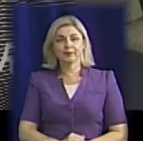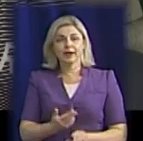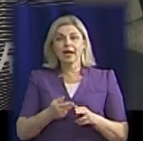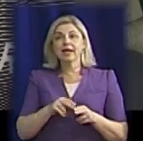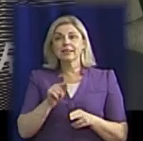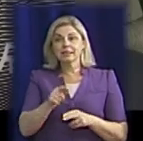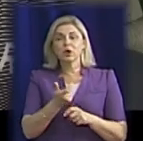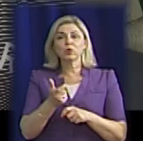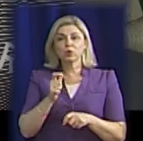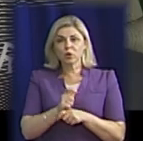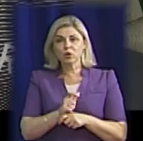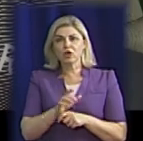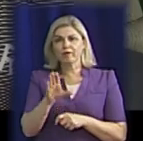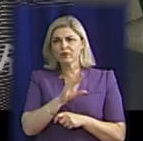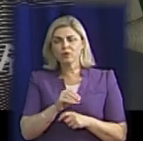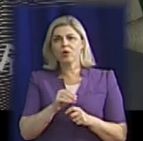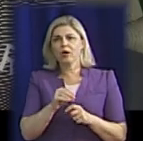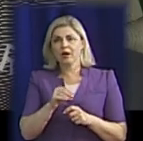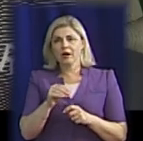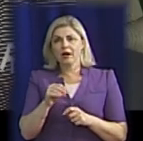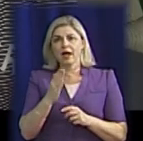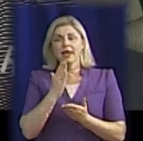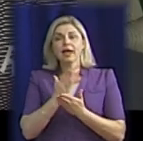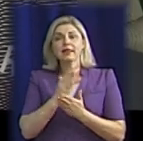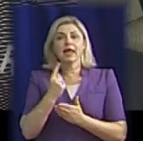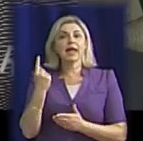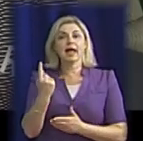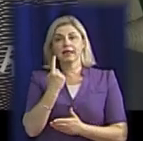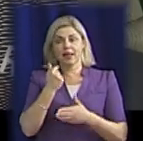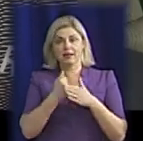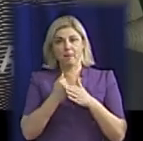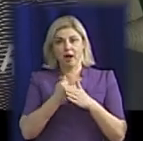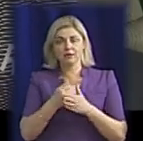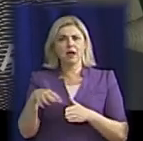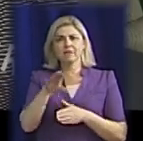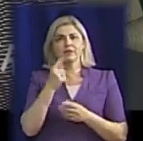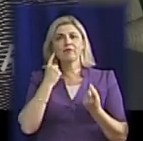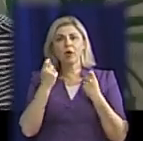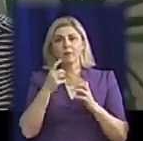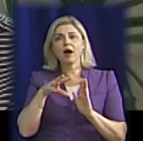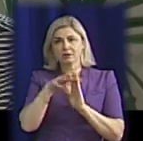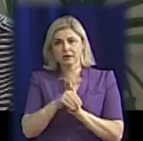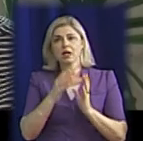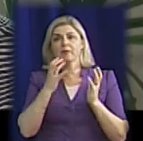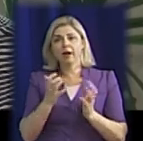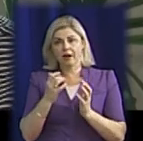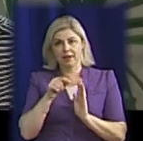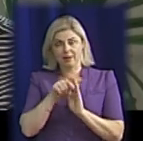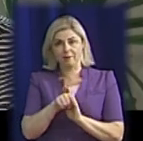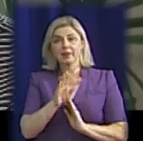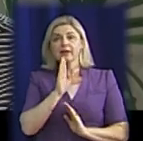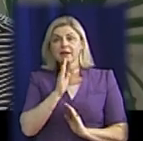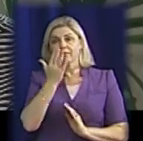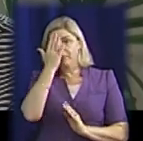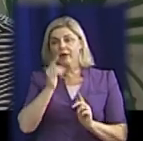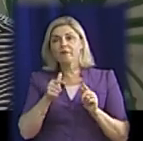дуже все синхронізовано, у нас є єдина база, всі дані зберігаються там. Вікторія планує вступити